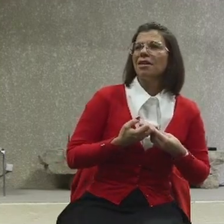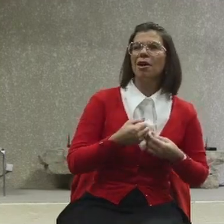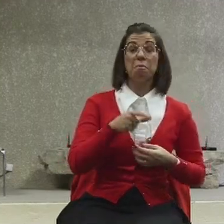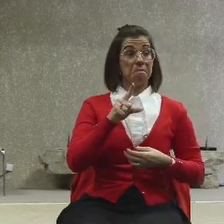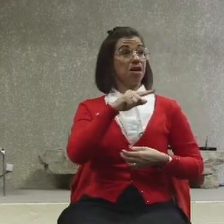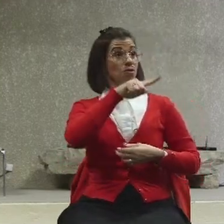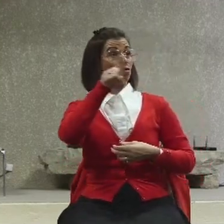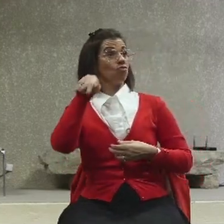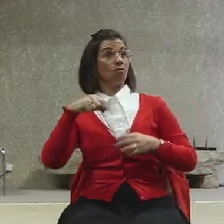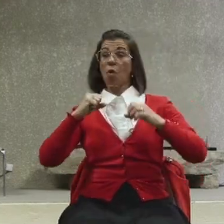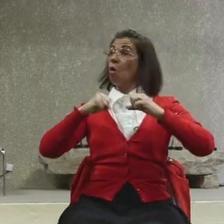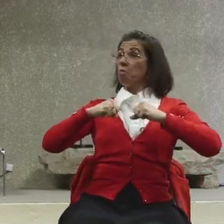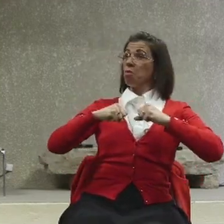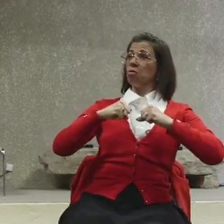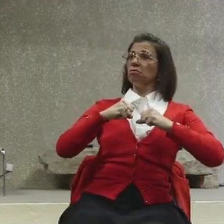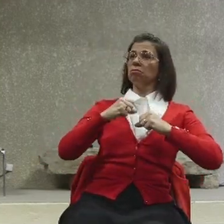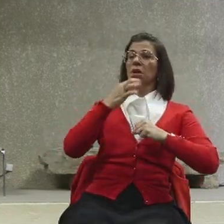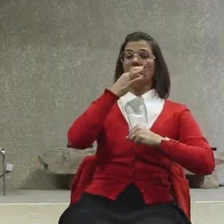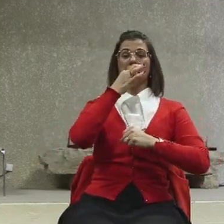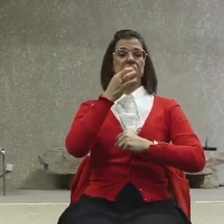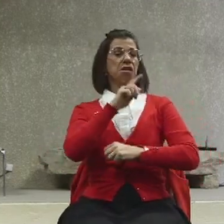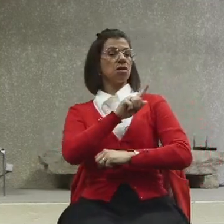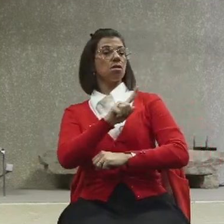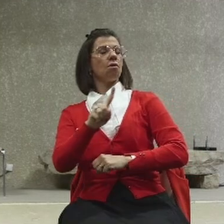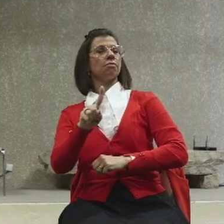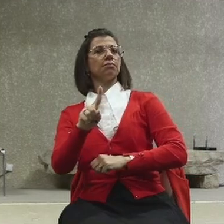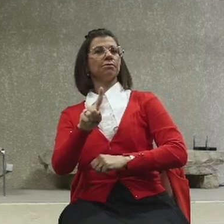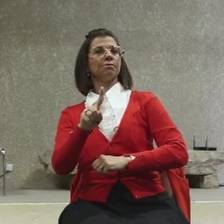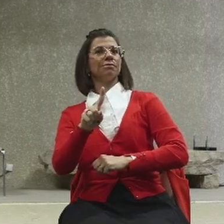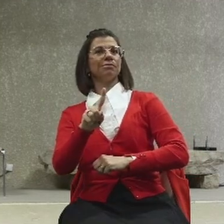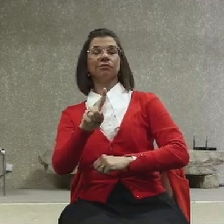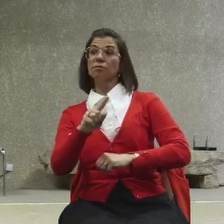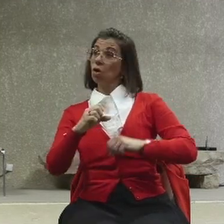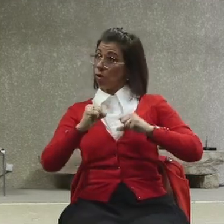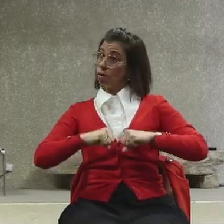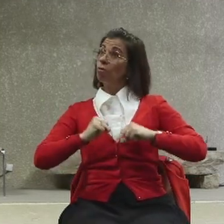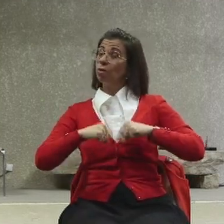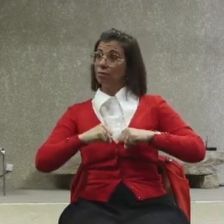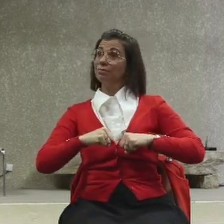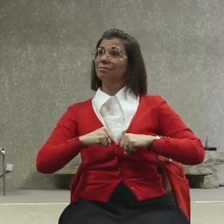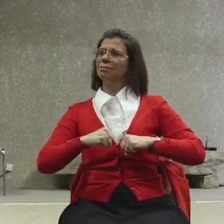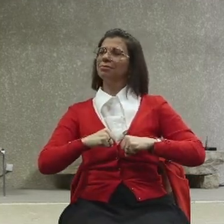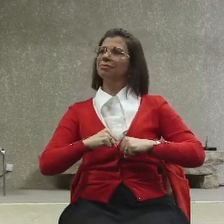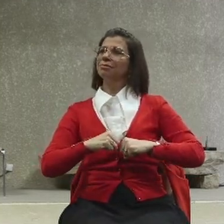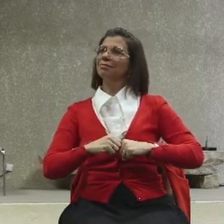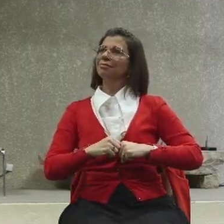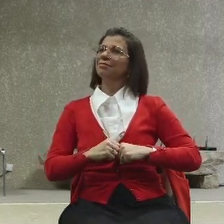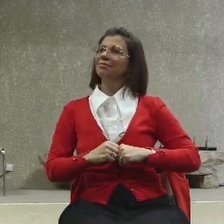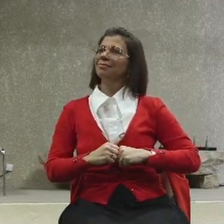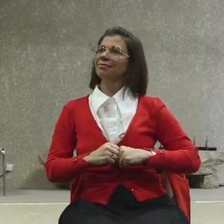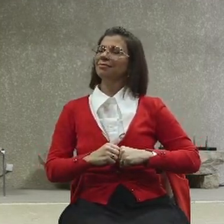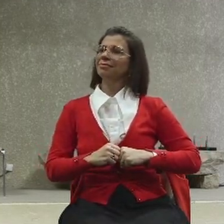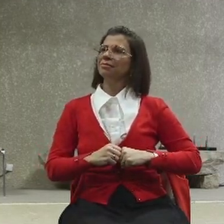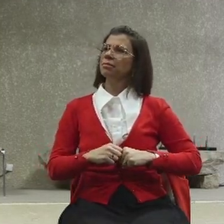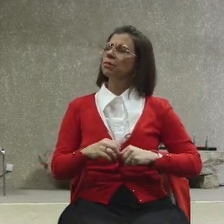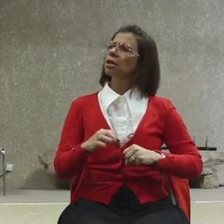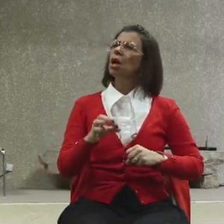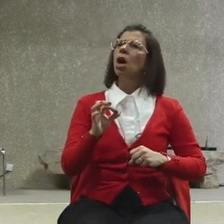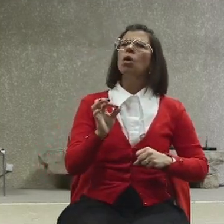fortes, les passions, que ce soit la drogue, l'alcool, le tabac, des passions